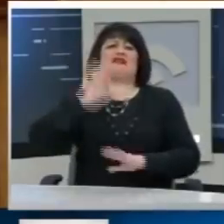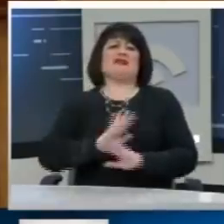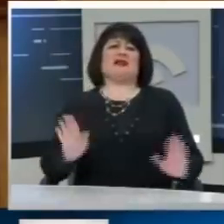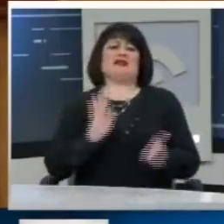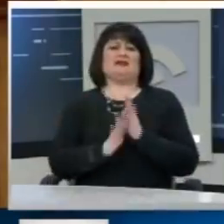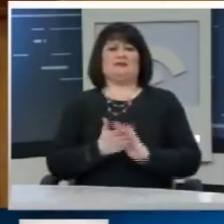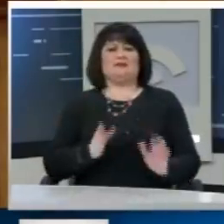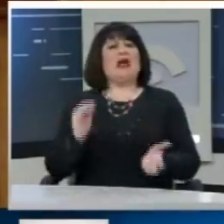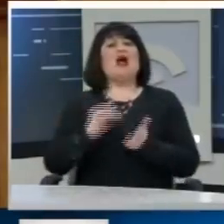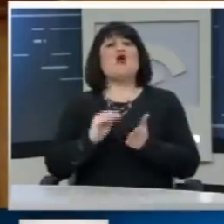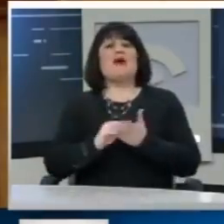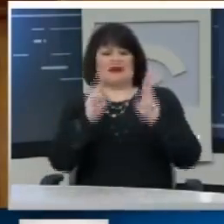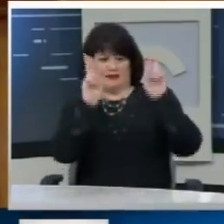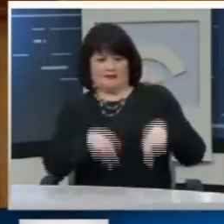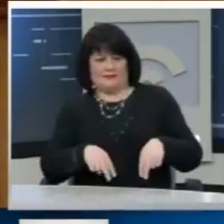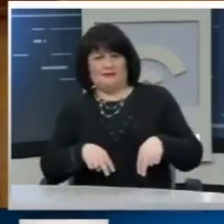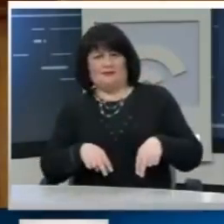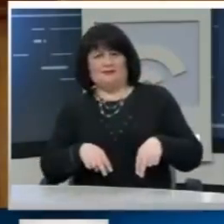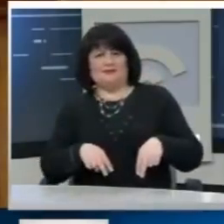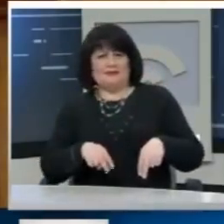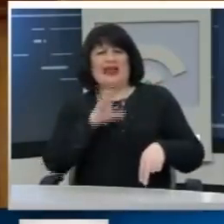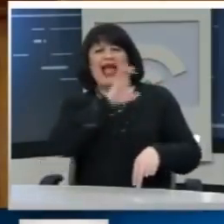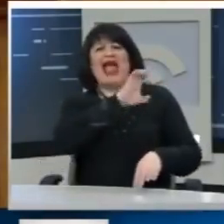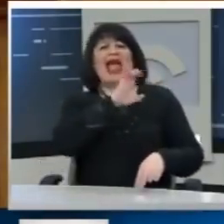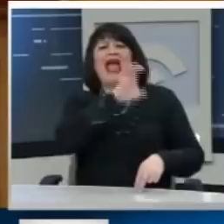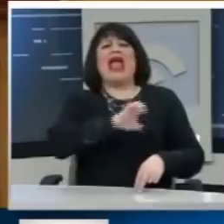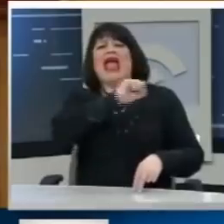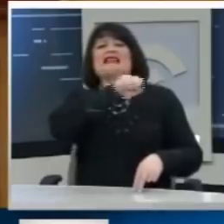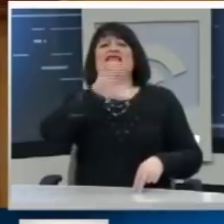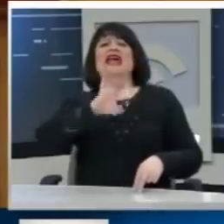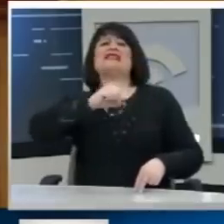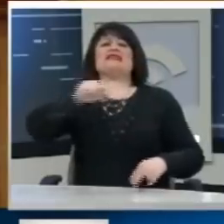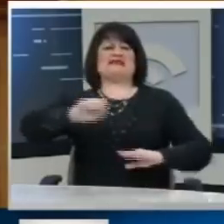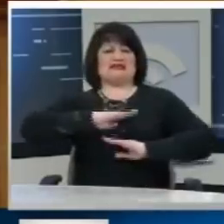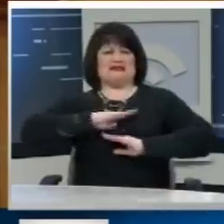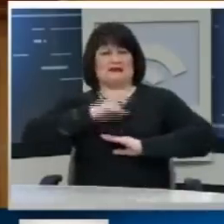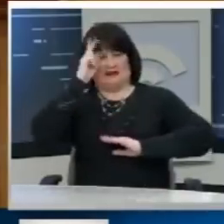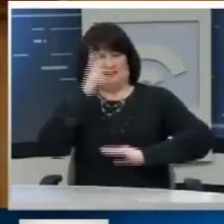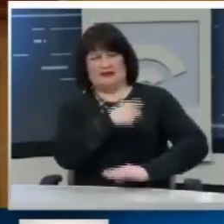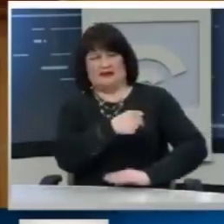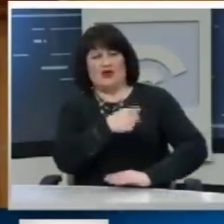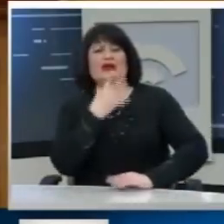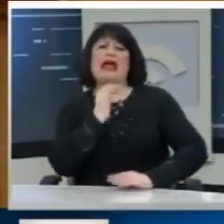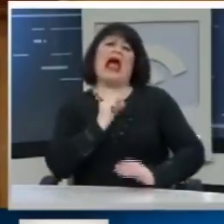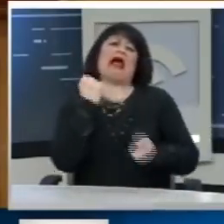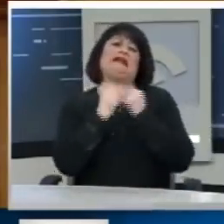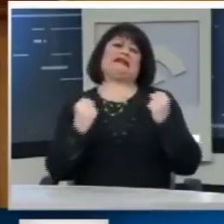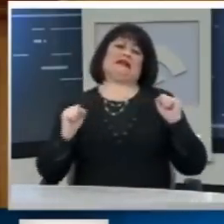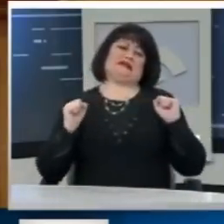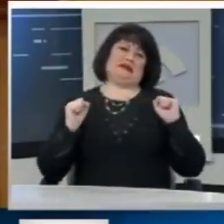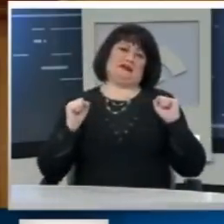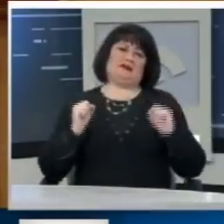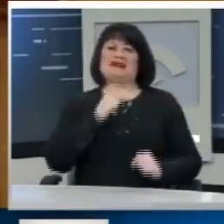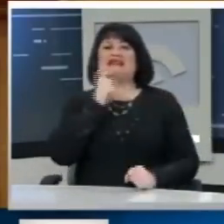άλλο? Αναγνώριση των Waffen SS στις χώρες τις Βαλτικές σαν αντιστασιακούς.